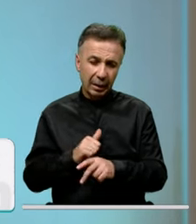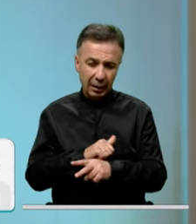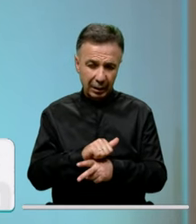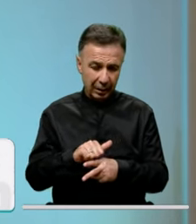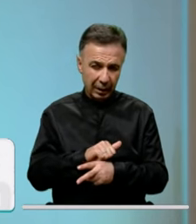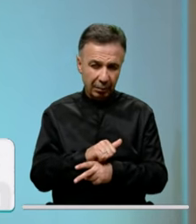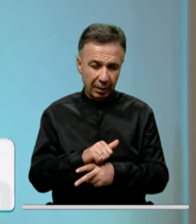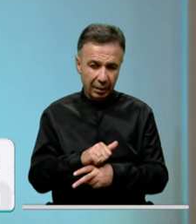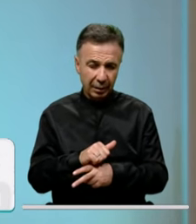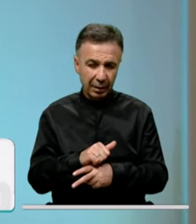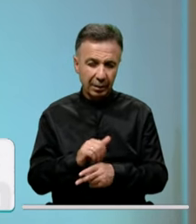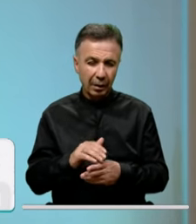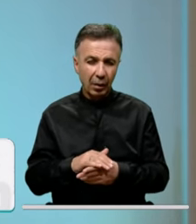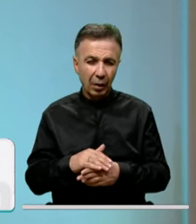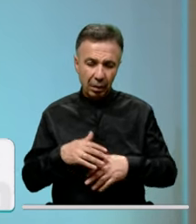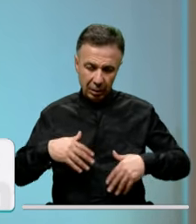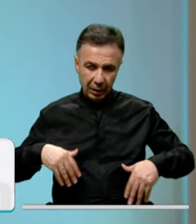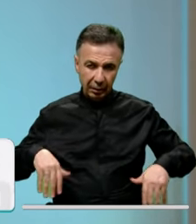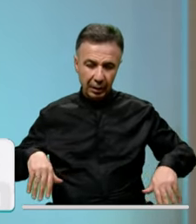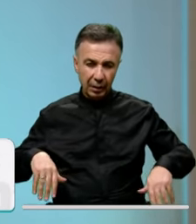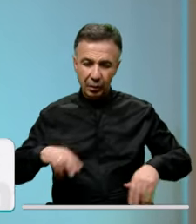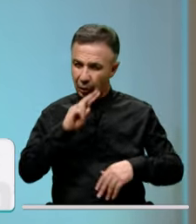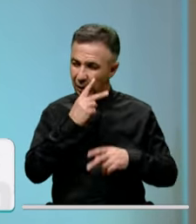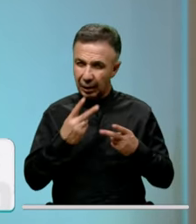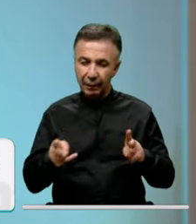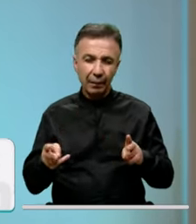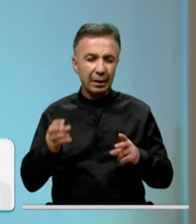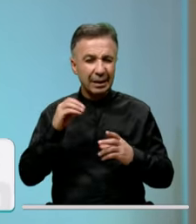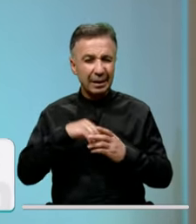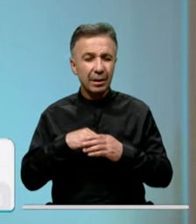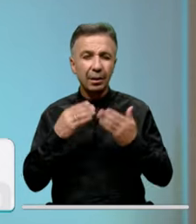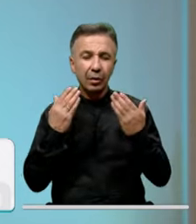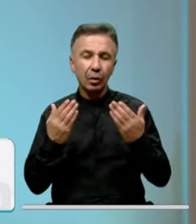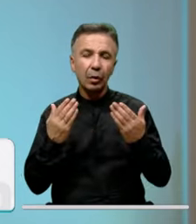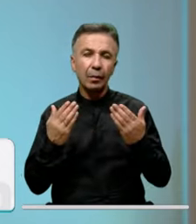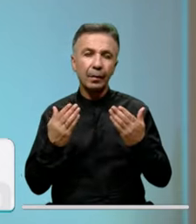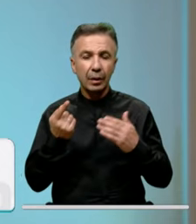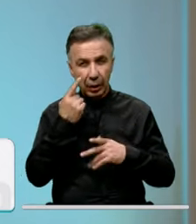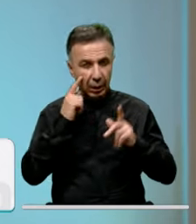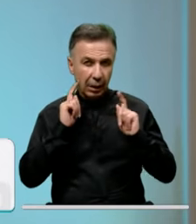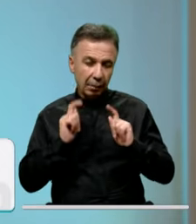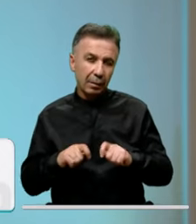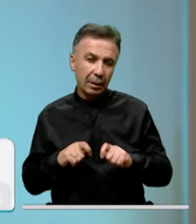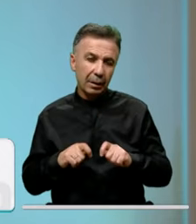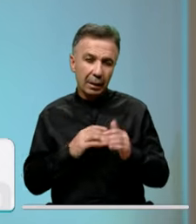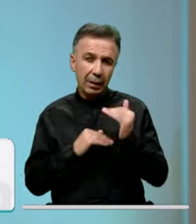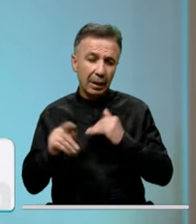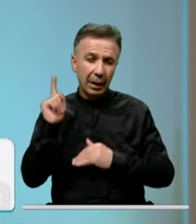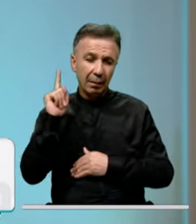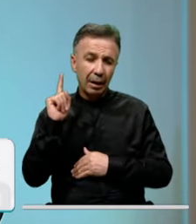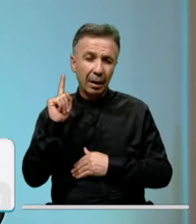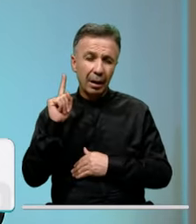orada bulunan cemaatin onun bağışlanması için dua etmesi, hüsnü şehadette bulunması Cenab-ı Hak